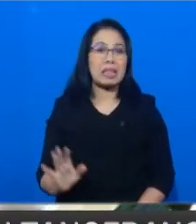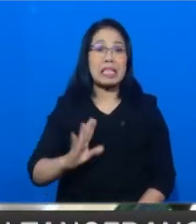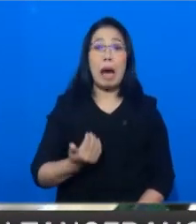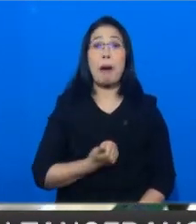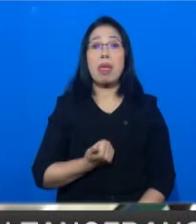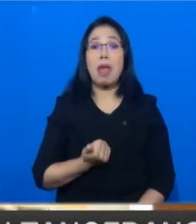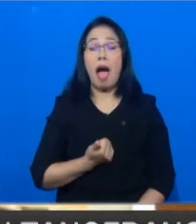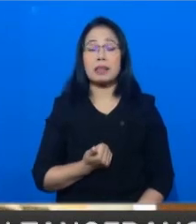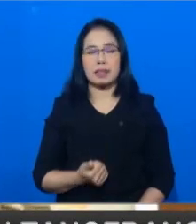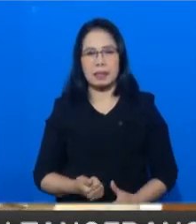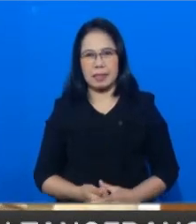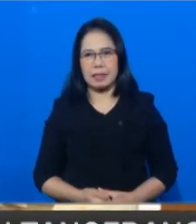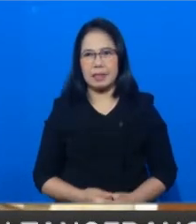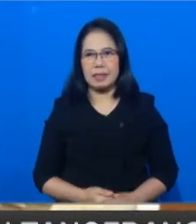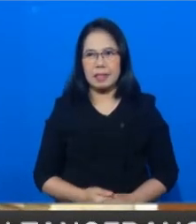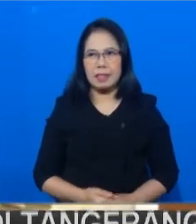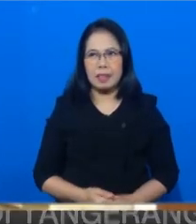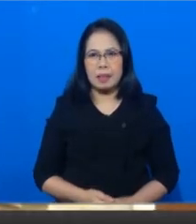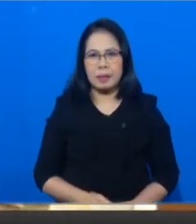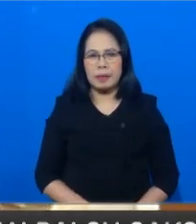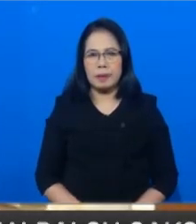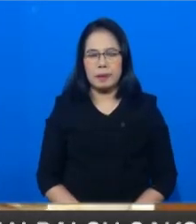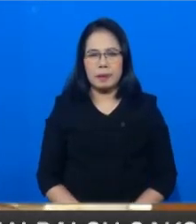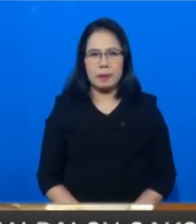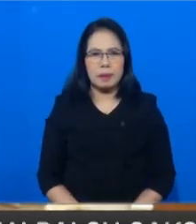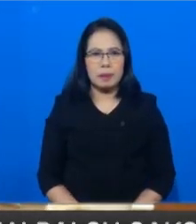PKB ditarik-tarik dalam permasalahan mereka.